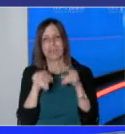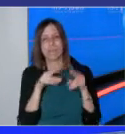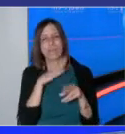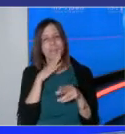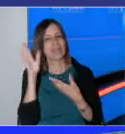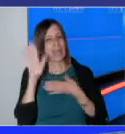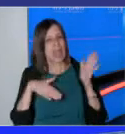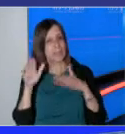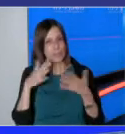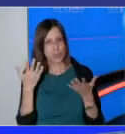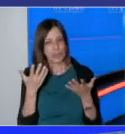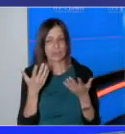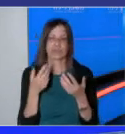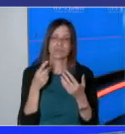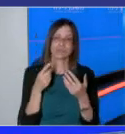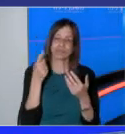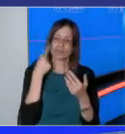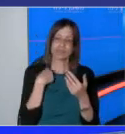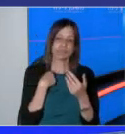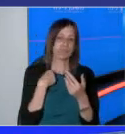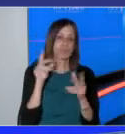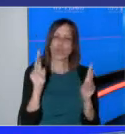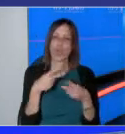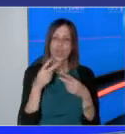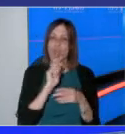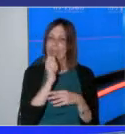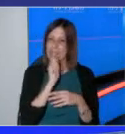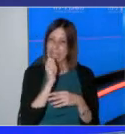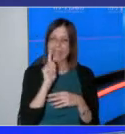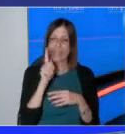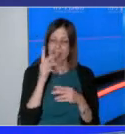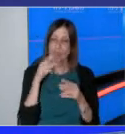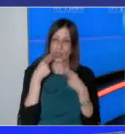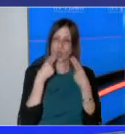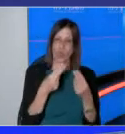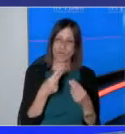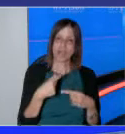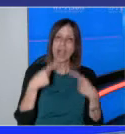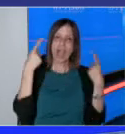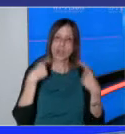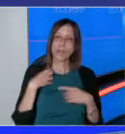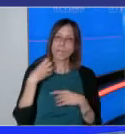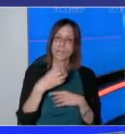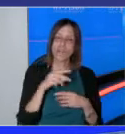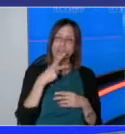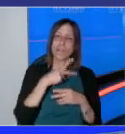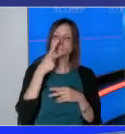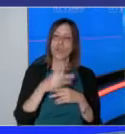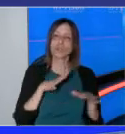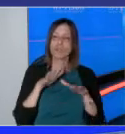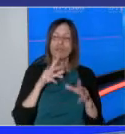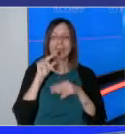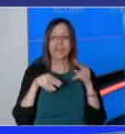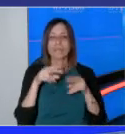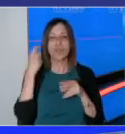בבעיית האלימות, שנמסר ממנו שהוא לא יכול להתראיין, אבל נמסרה תגובה. היום מוניתי להיות הפרויקטור הממשלתי לטיפול